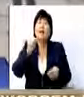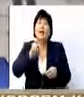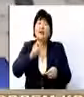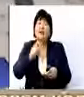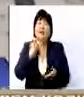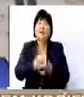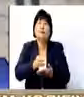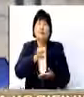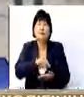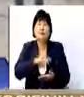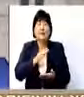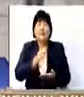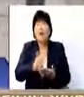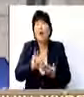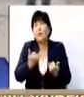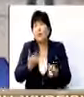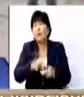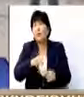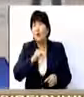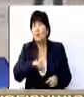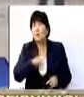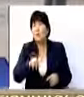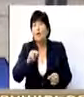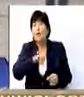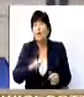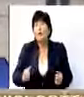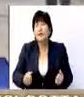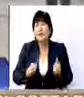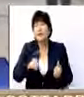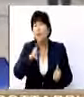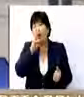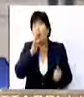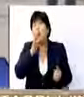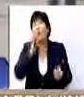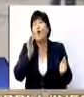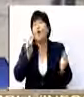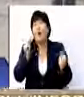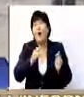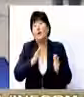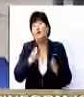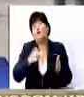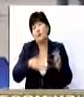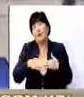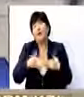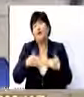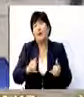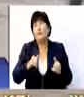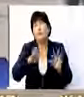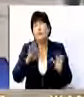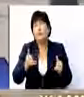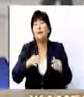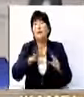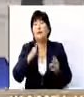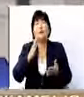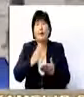жұмысқа тұрдым. Биыл осы жұмыс істеп жатып, жұмыс қарқынды, айлық уақытылы, шүкір әйтеуір, тамақ деген, апарып тастау